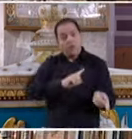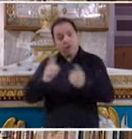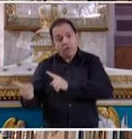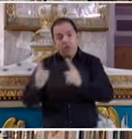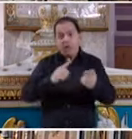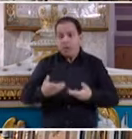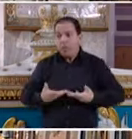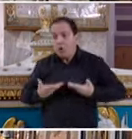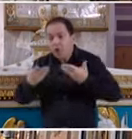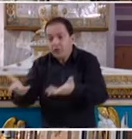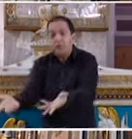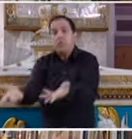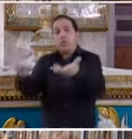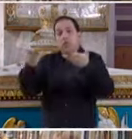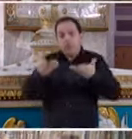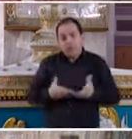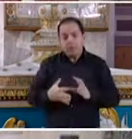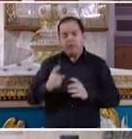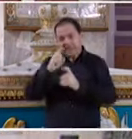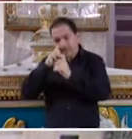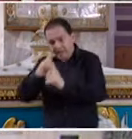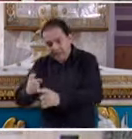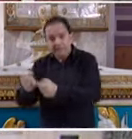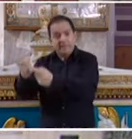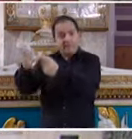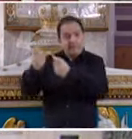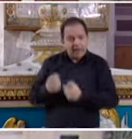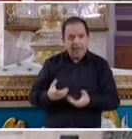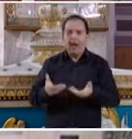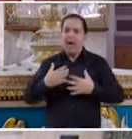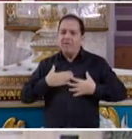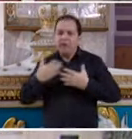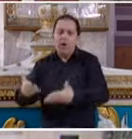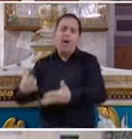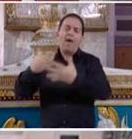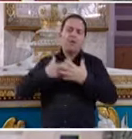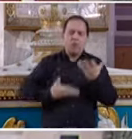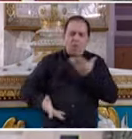και αντιπροσφοράς, αλληλεξαρτήσεων και ευχαριστειών. Γι' αυτό